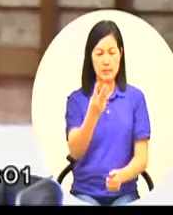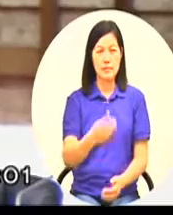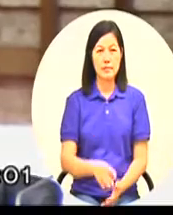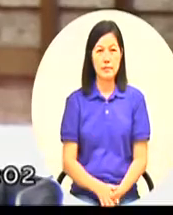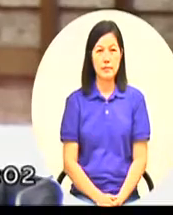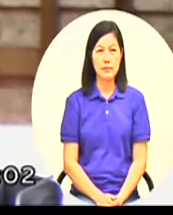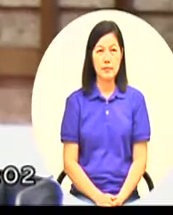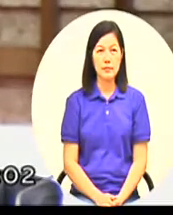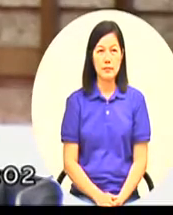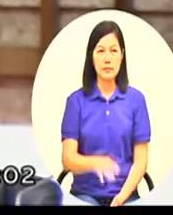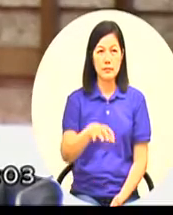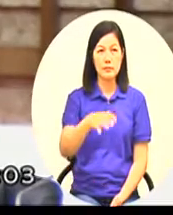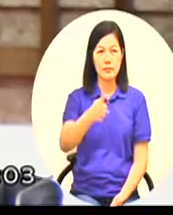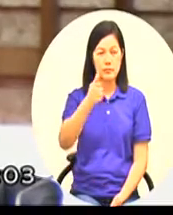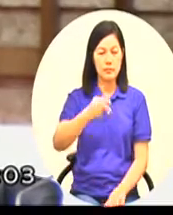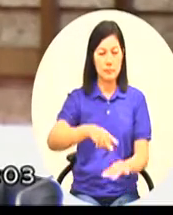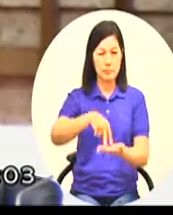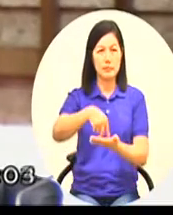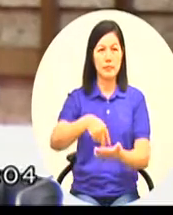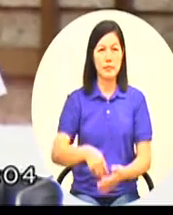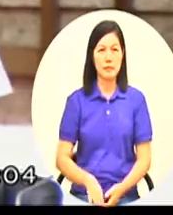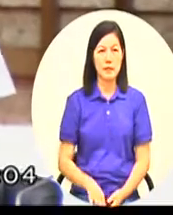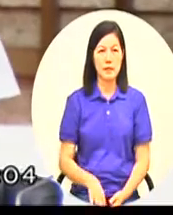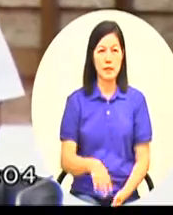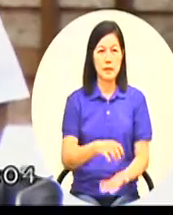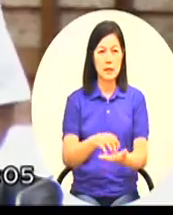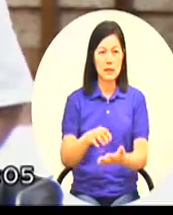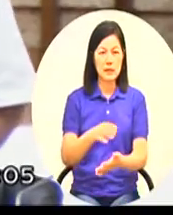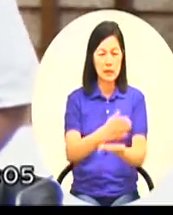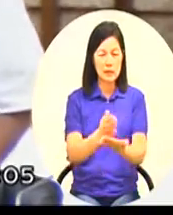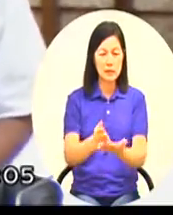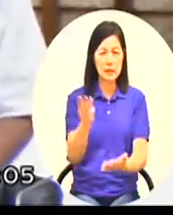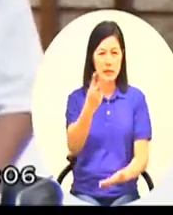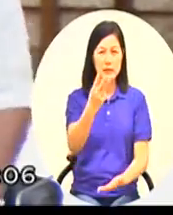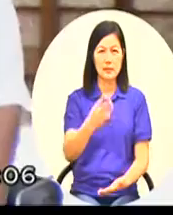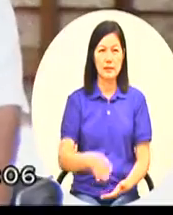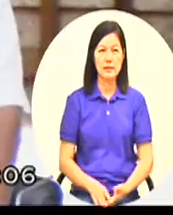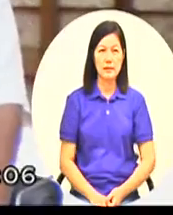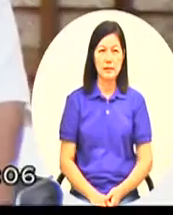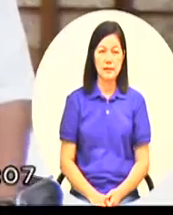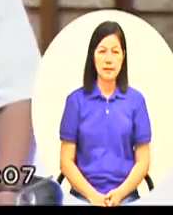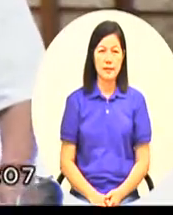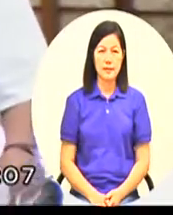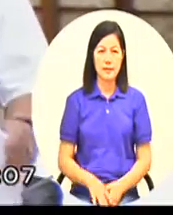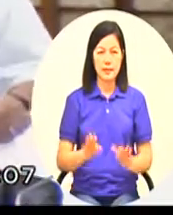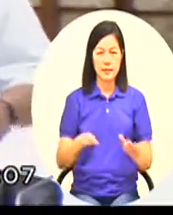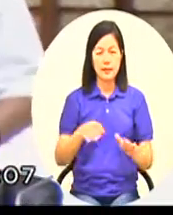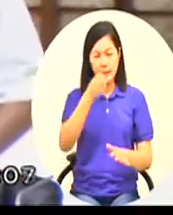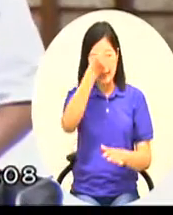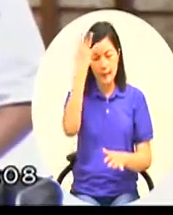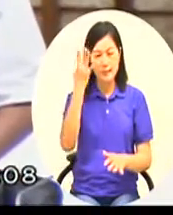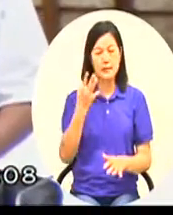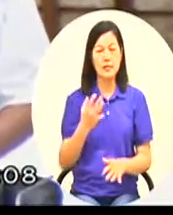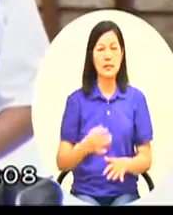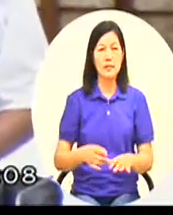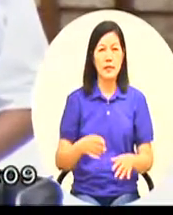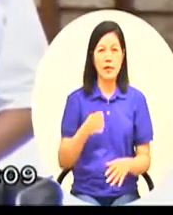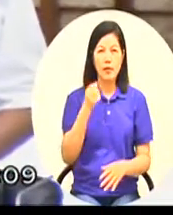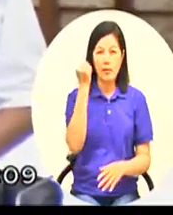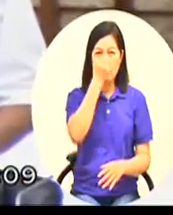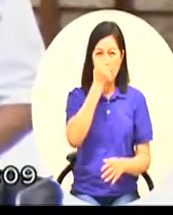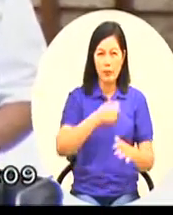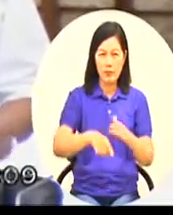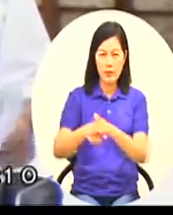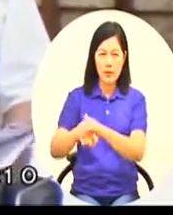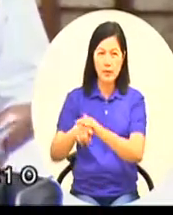起立。这三样就是本席常常讲的，现在的一个青少年犯罪啊，刚刚我们有议